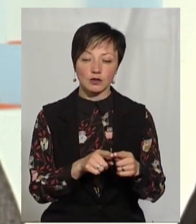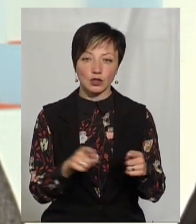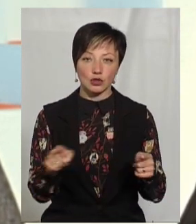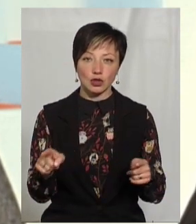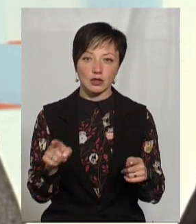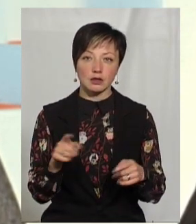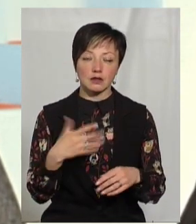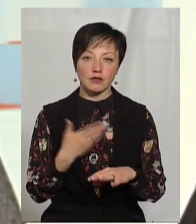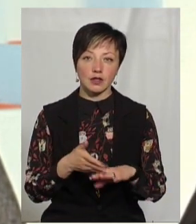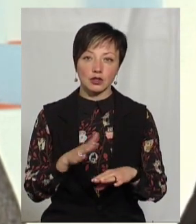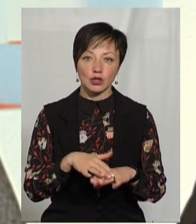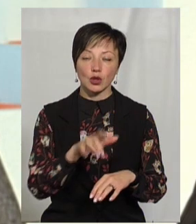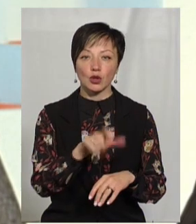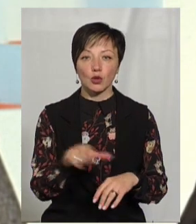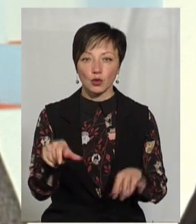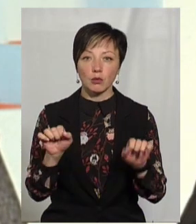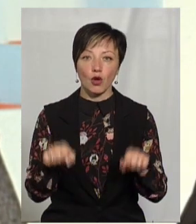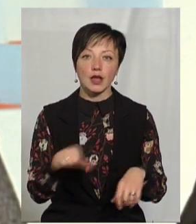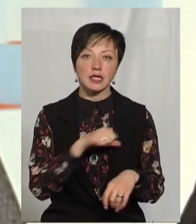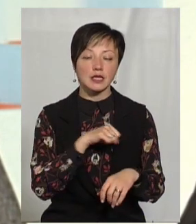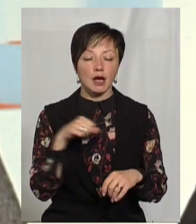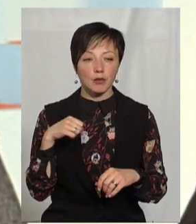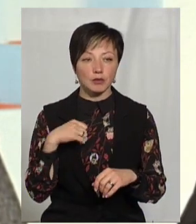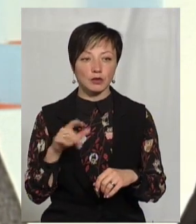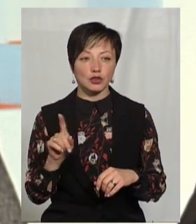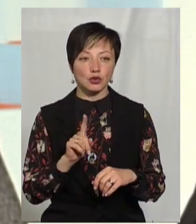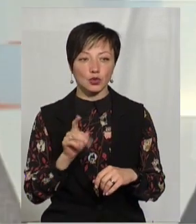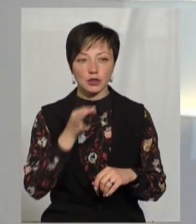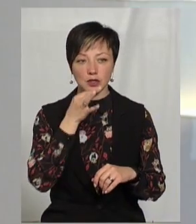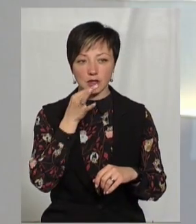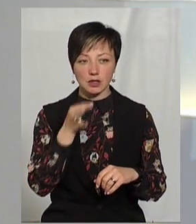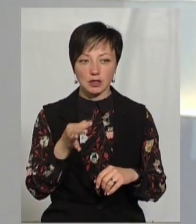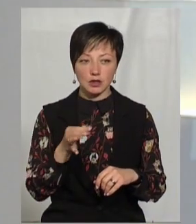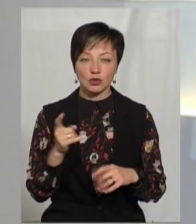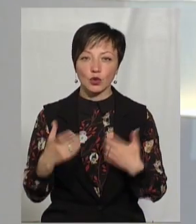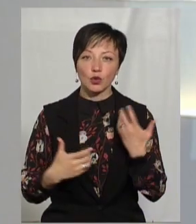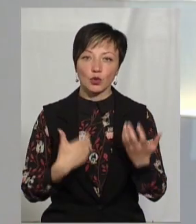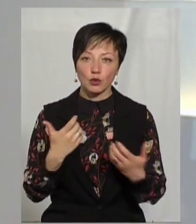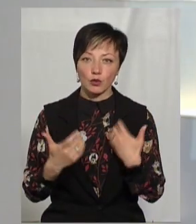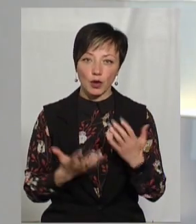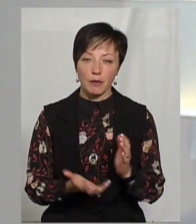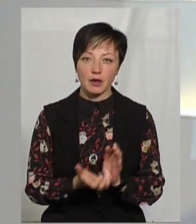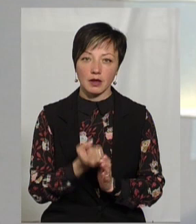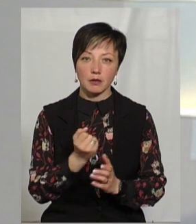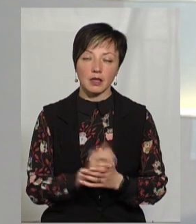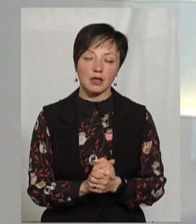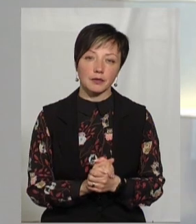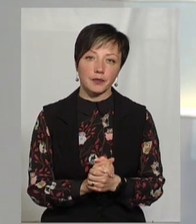це люди також могли і самі щось сказати, що їх турбує. Якось підтримати. Так само,